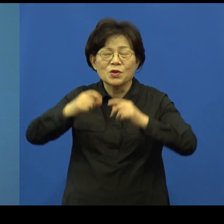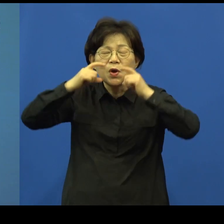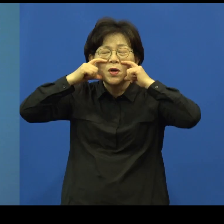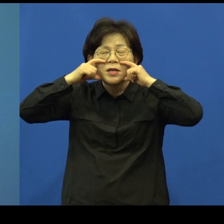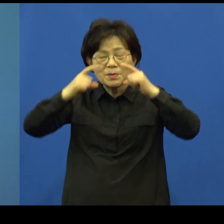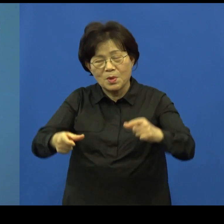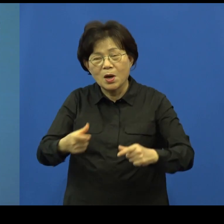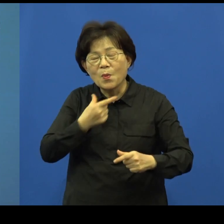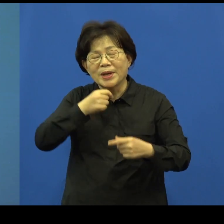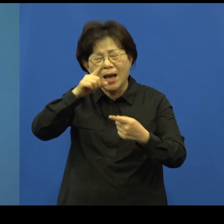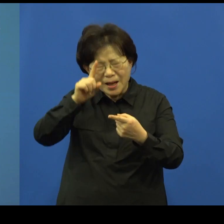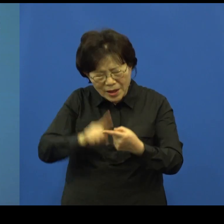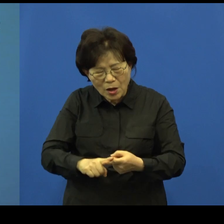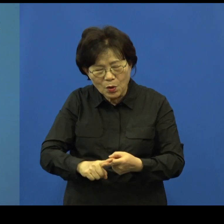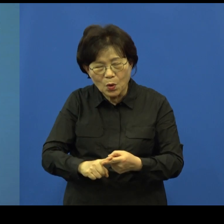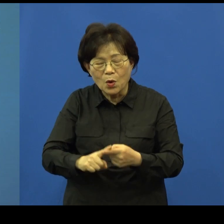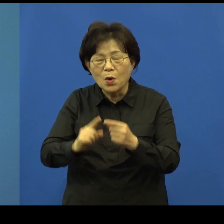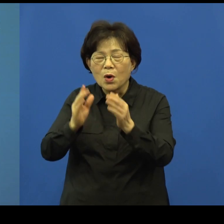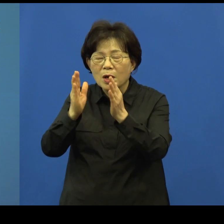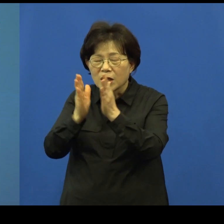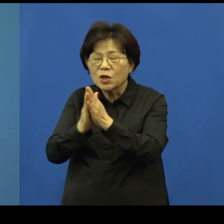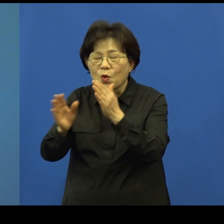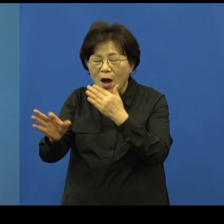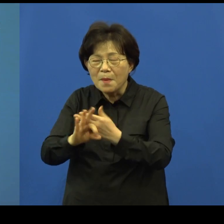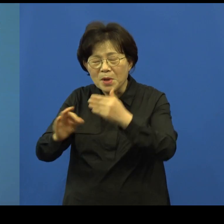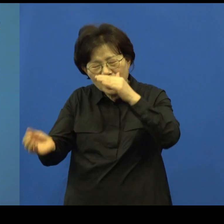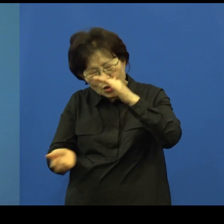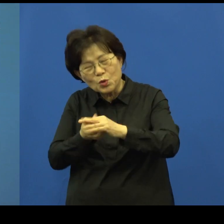무엇이든지 원하는 대로 구하라, 그리하면 이루리라.